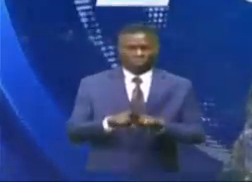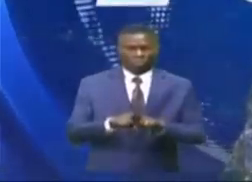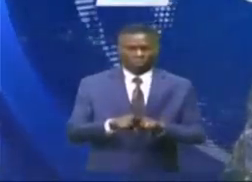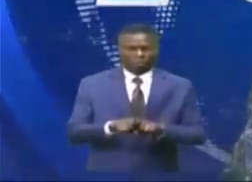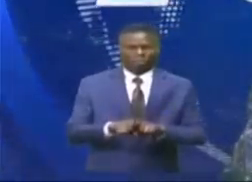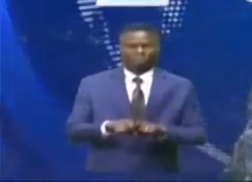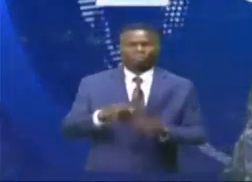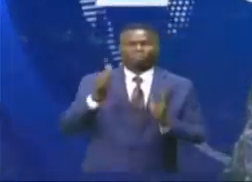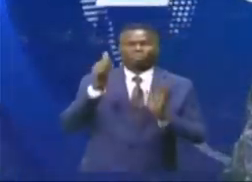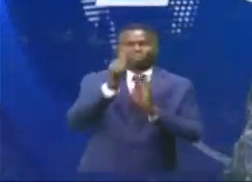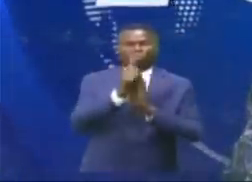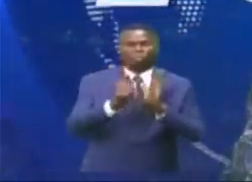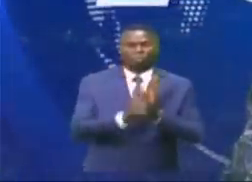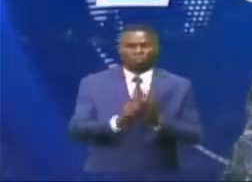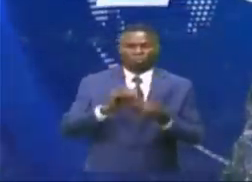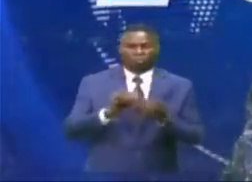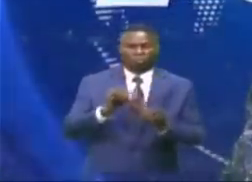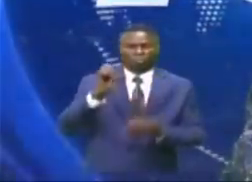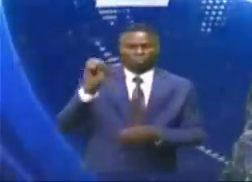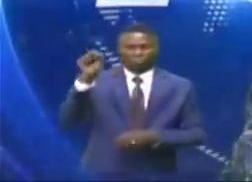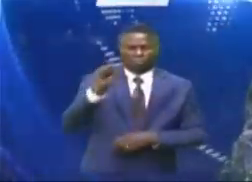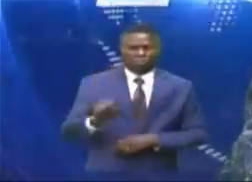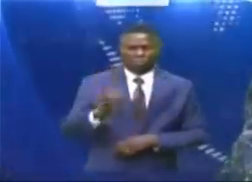son arrêté numéro